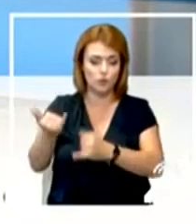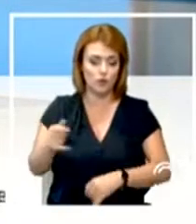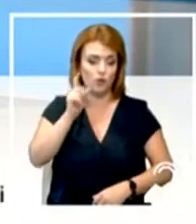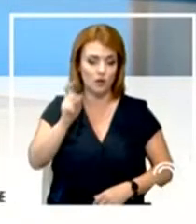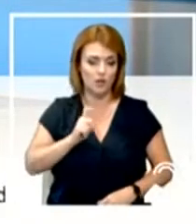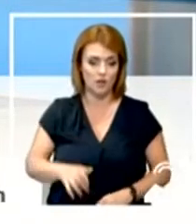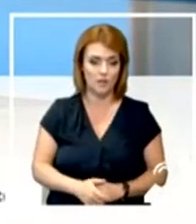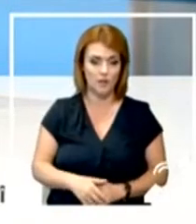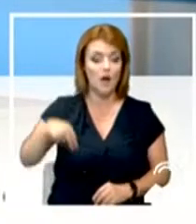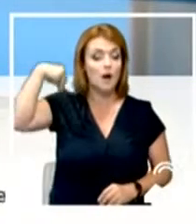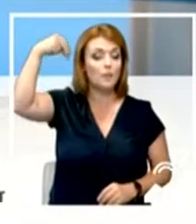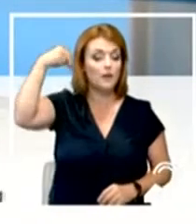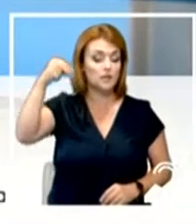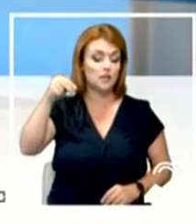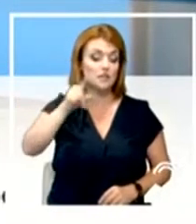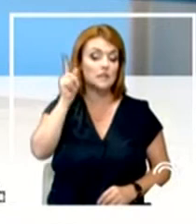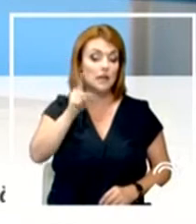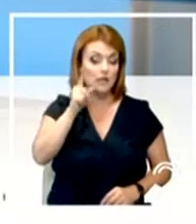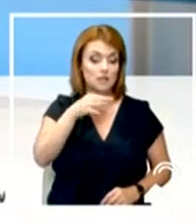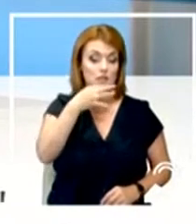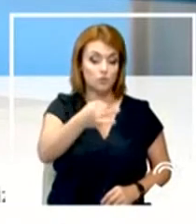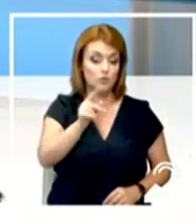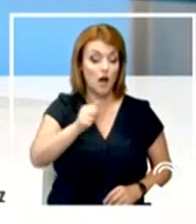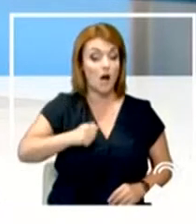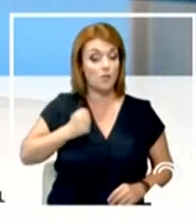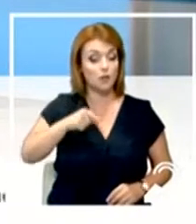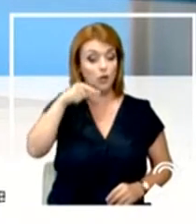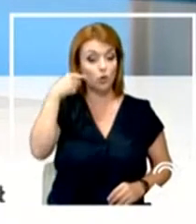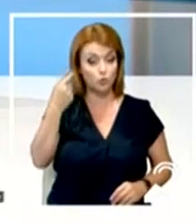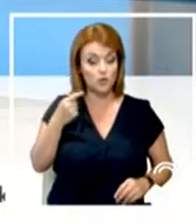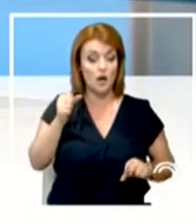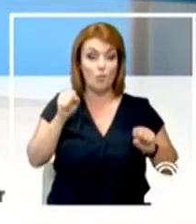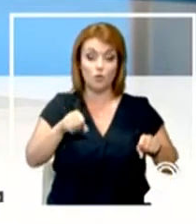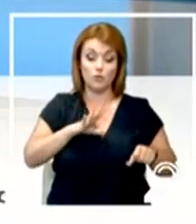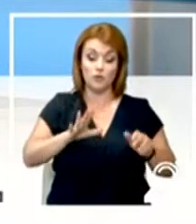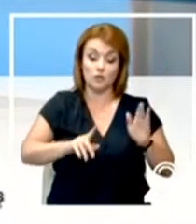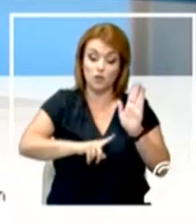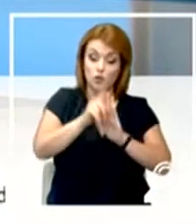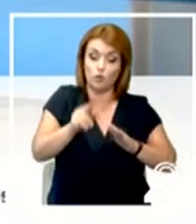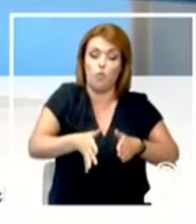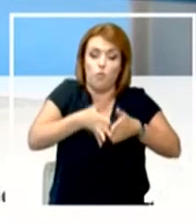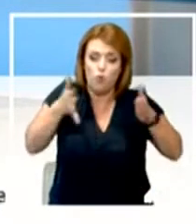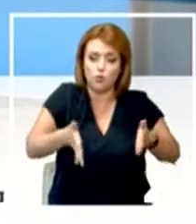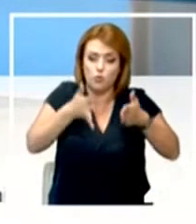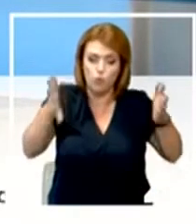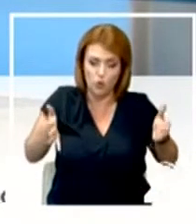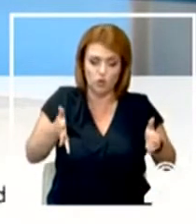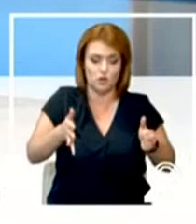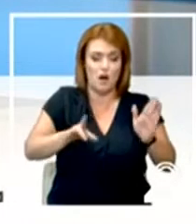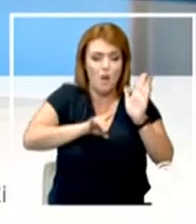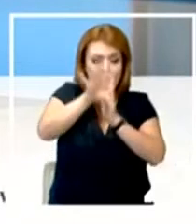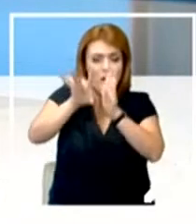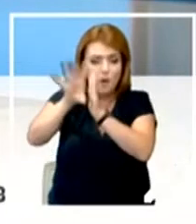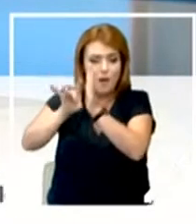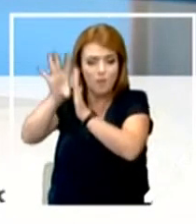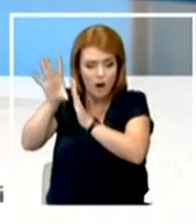ruse. Președintele Volodymyr Zelensky a declarat că armata rusă ar putea să-și intensifice atacurile cu rachete asupra orașelor